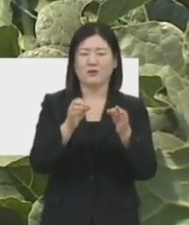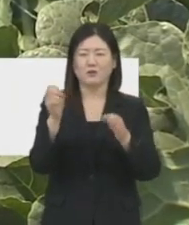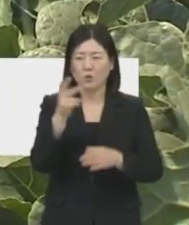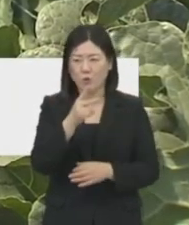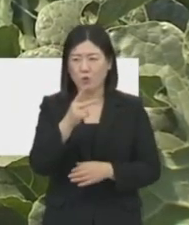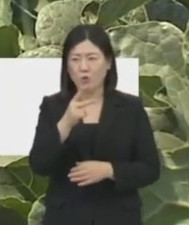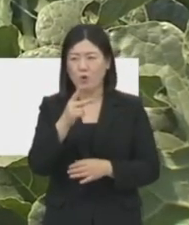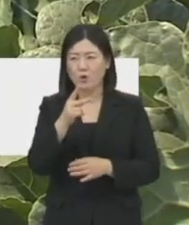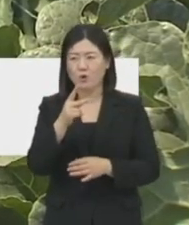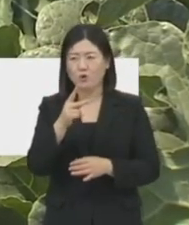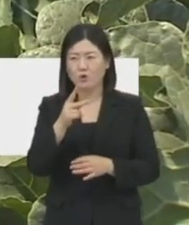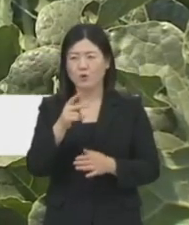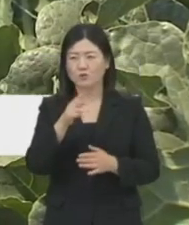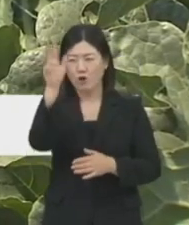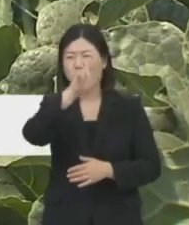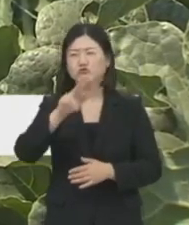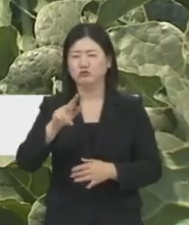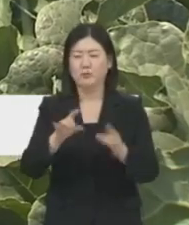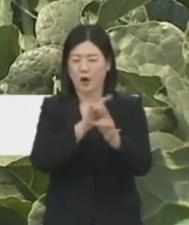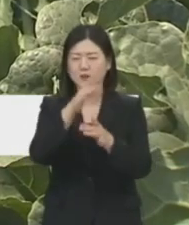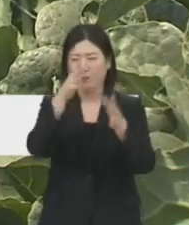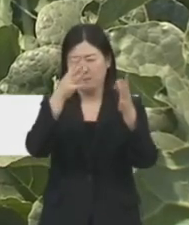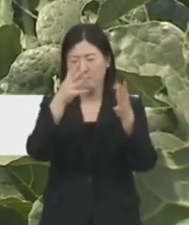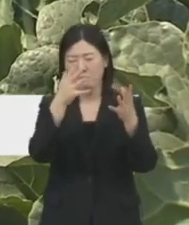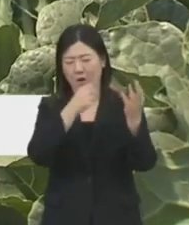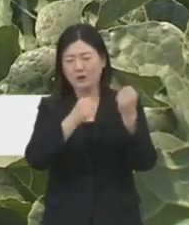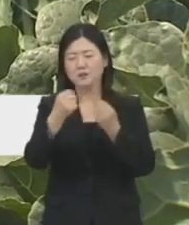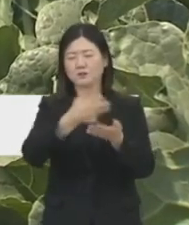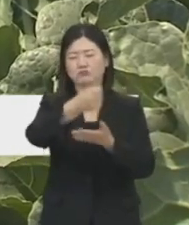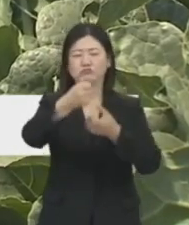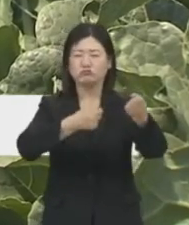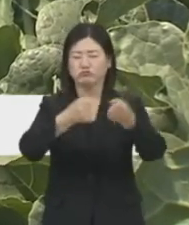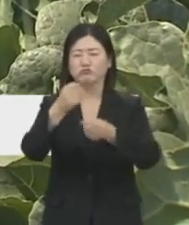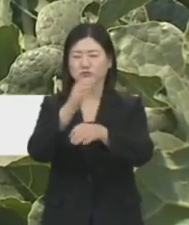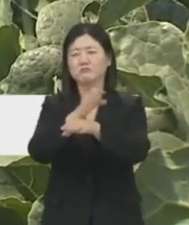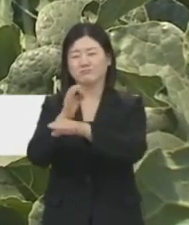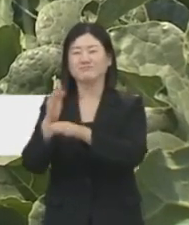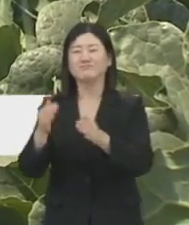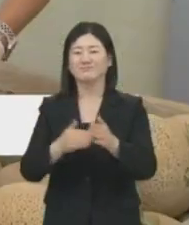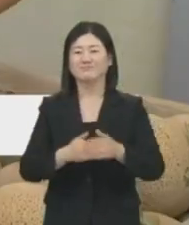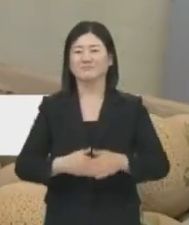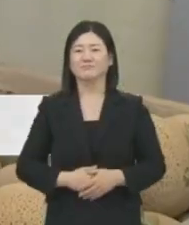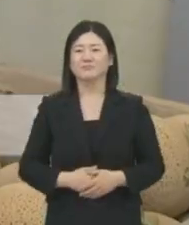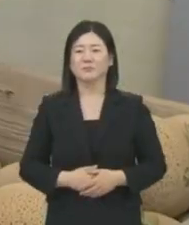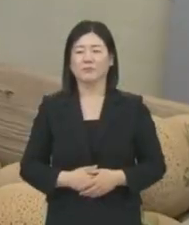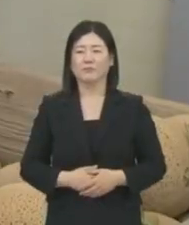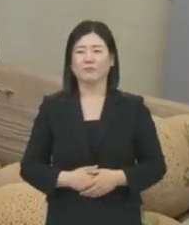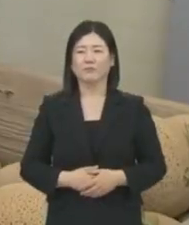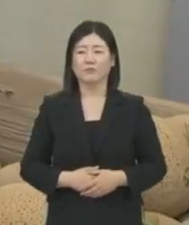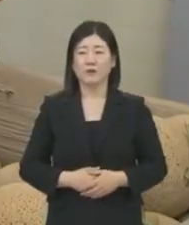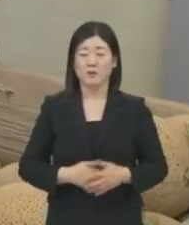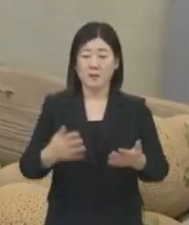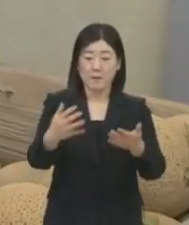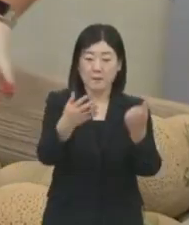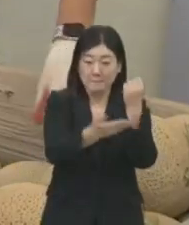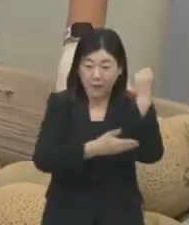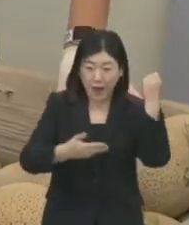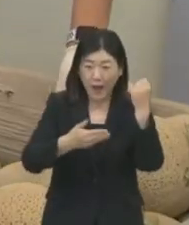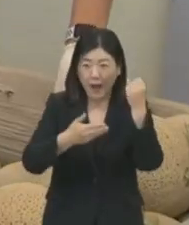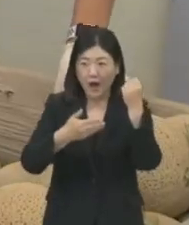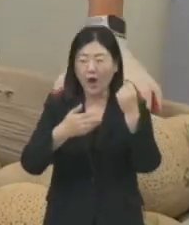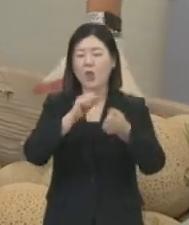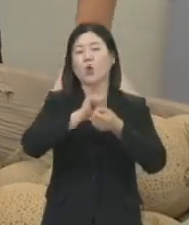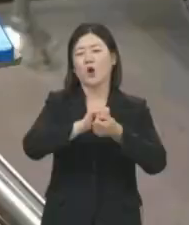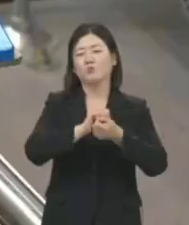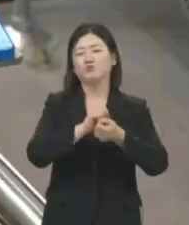시장 이쪽에서 많이 전국적으로 백화점이나 이쪽에서 많이 찾고 있습니다. 수확한 멜론은 곧바로